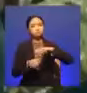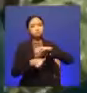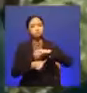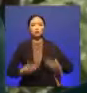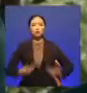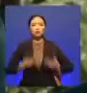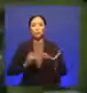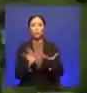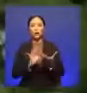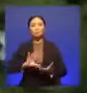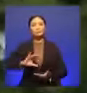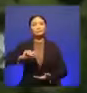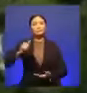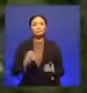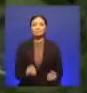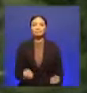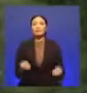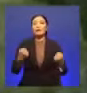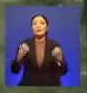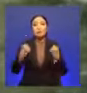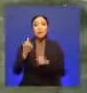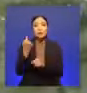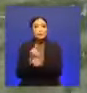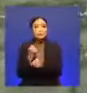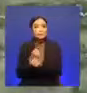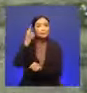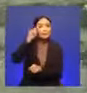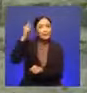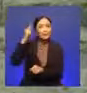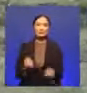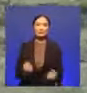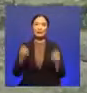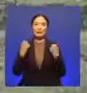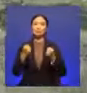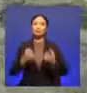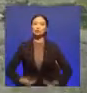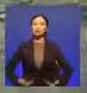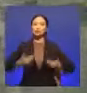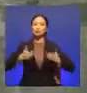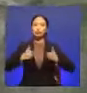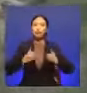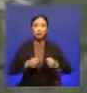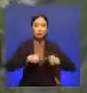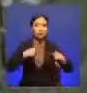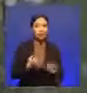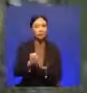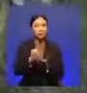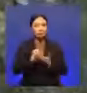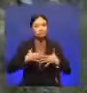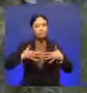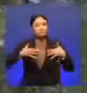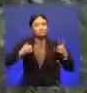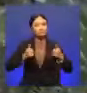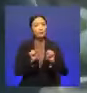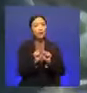อย่างมีคุณภาพมีพลังสร้างสรรค์พลังชีวิตและกำลังใจที่จะกลับออกไปใช้ชีวิต